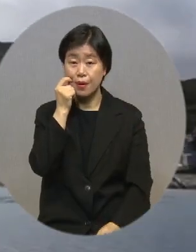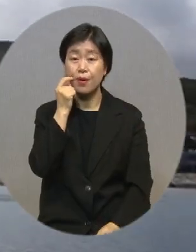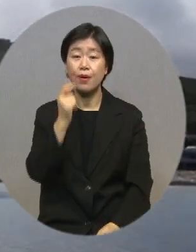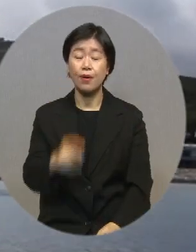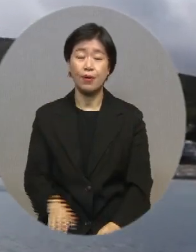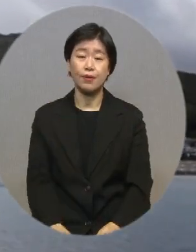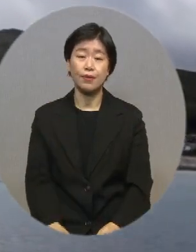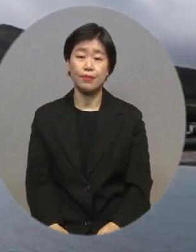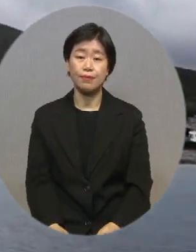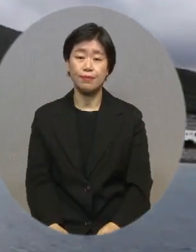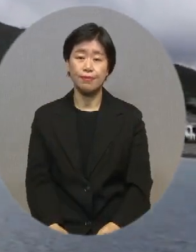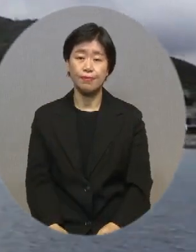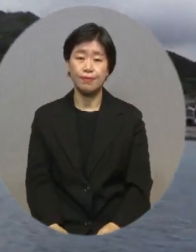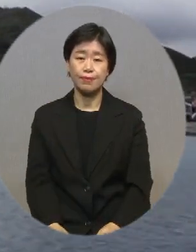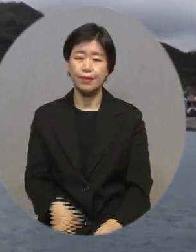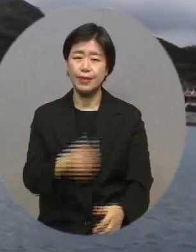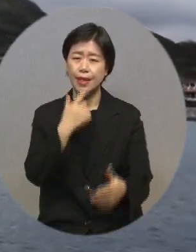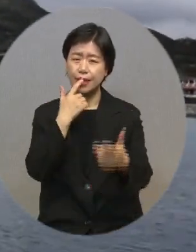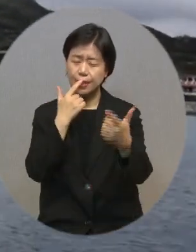못하고